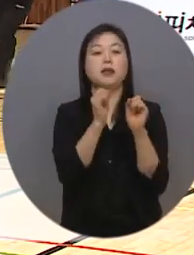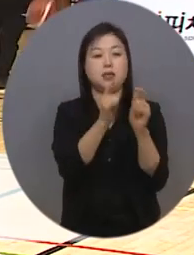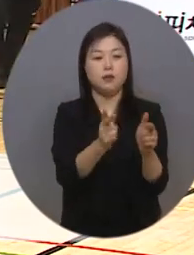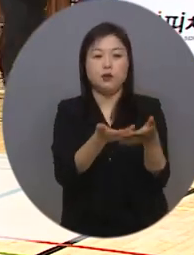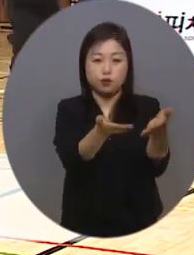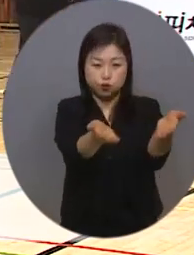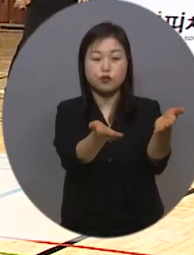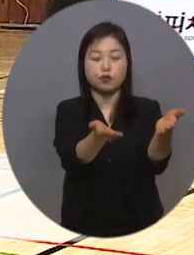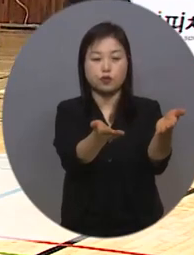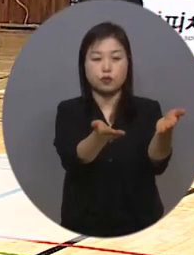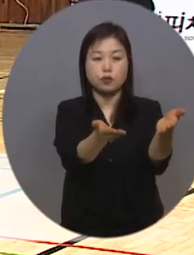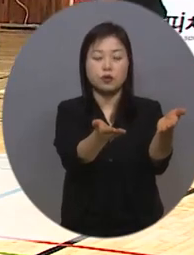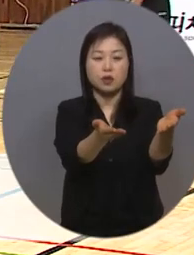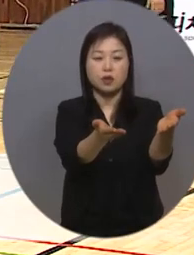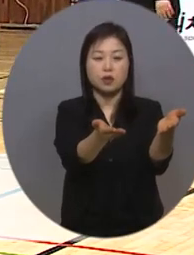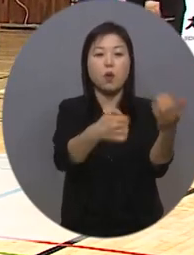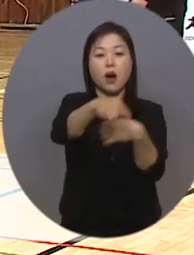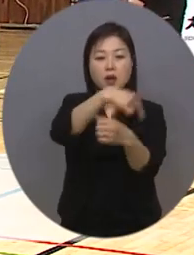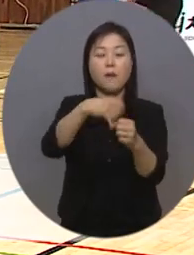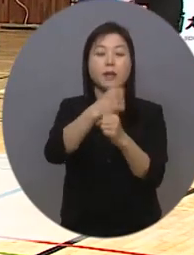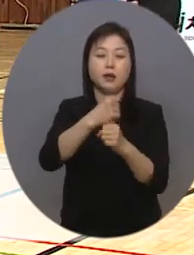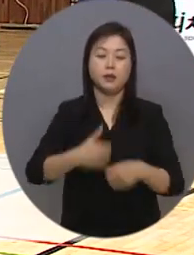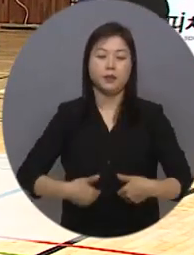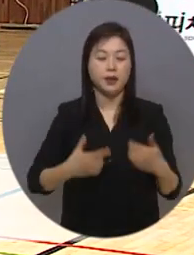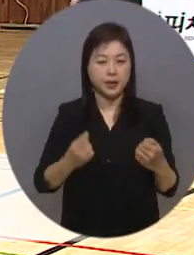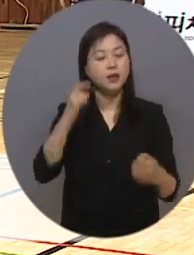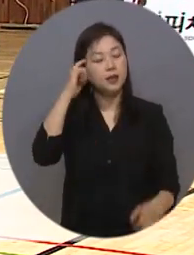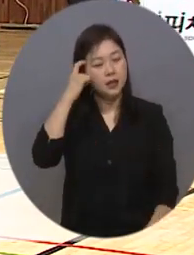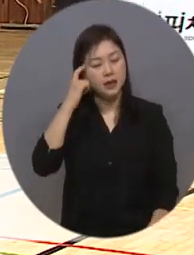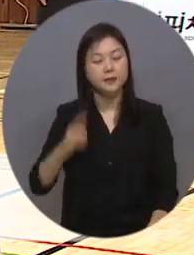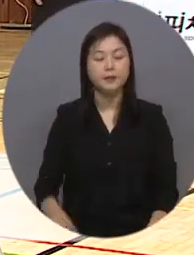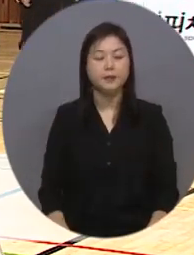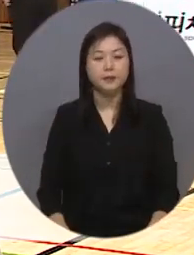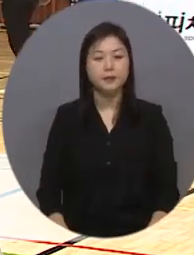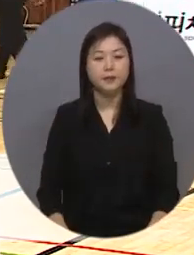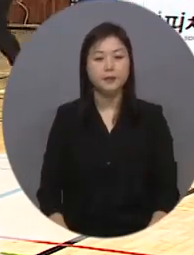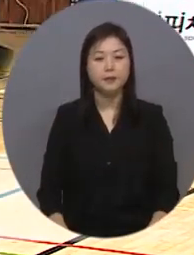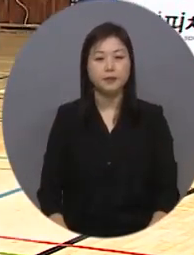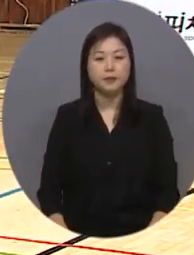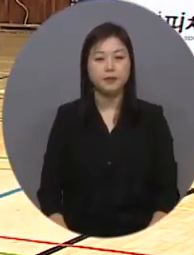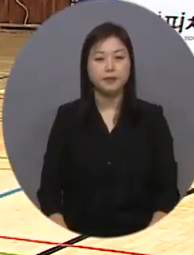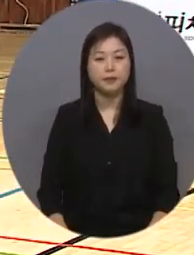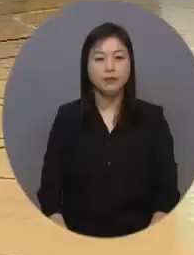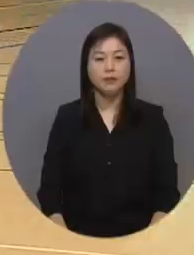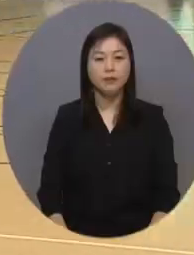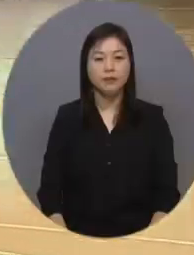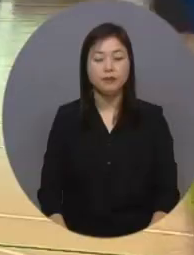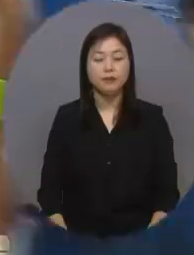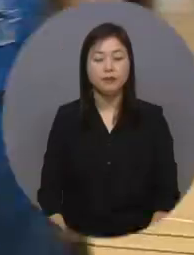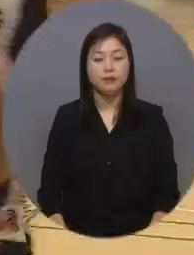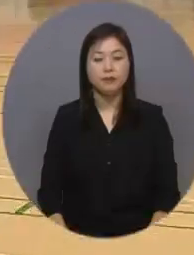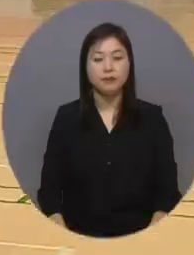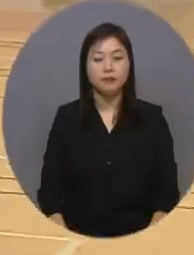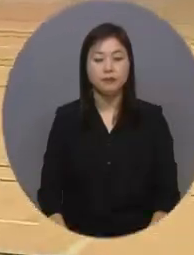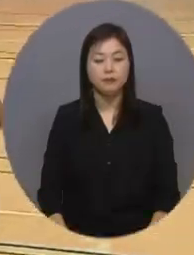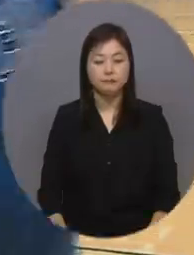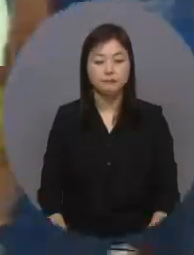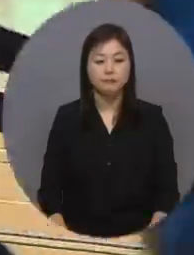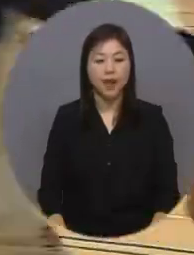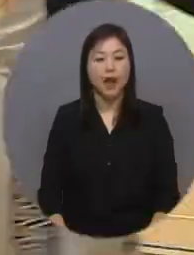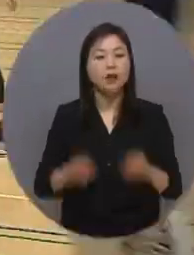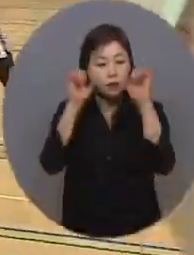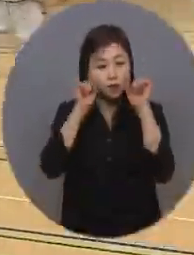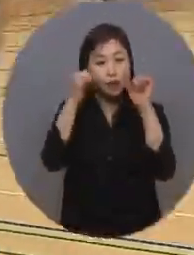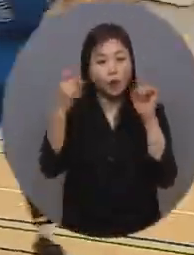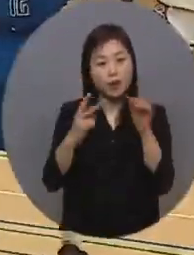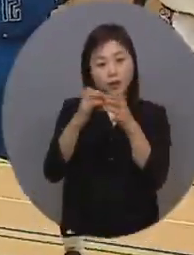수 있는 그런 환경들이 좀 조성되지 않아야 되지 않겠나 그렇게 생각을 합니다. 이를 위해 스포츠와